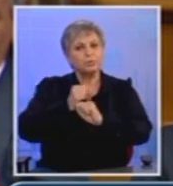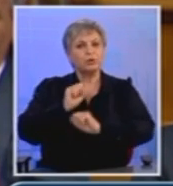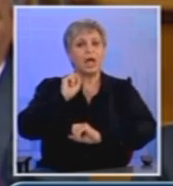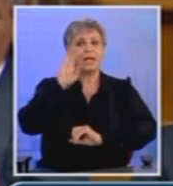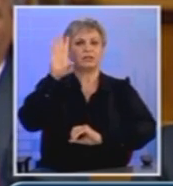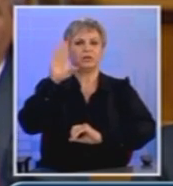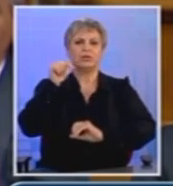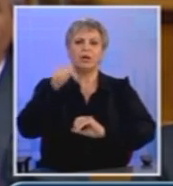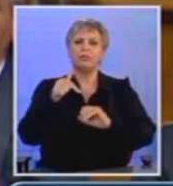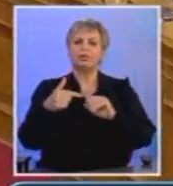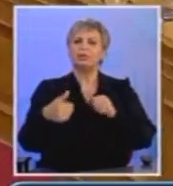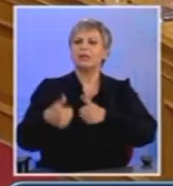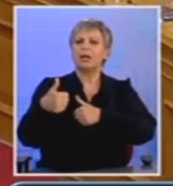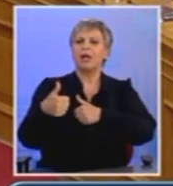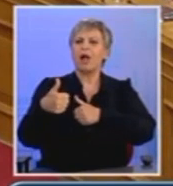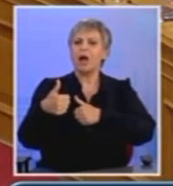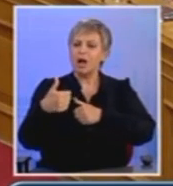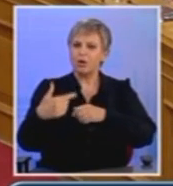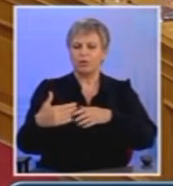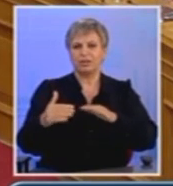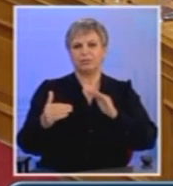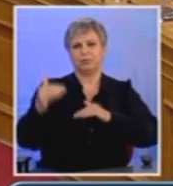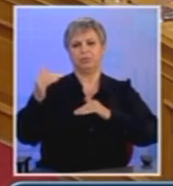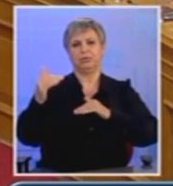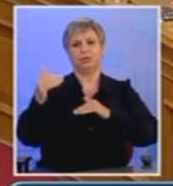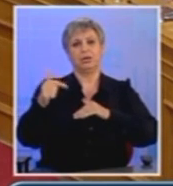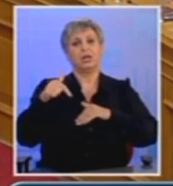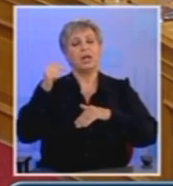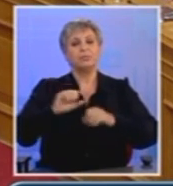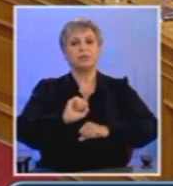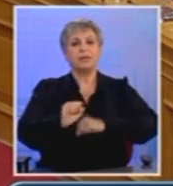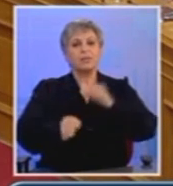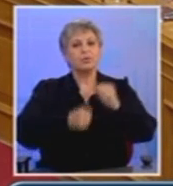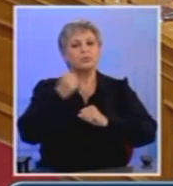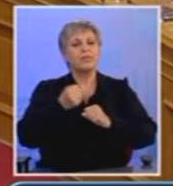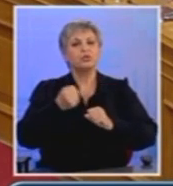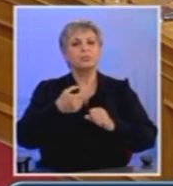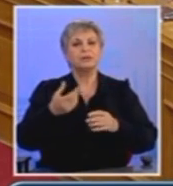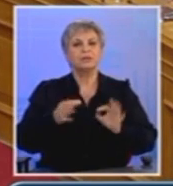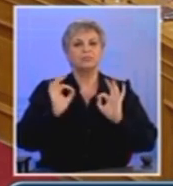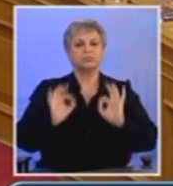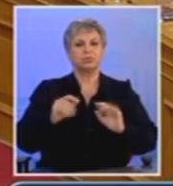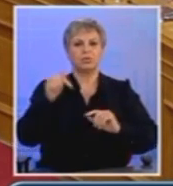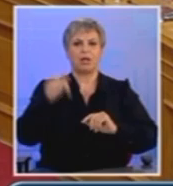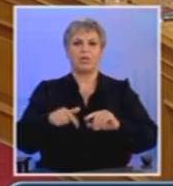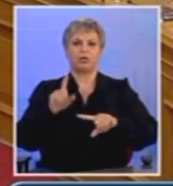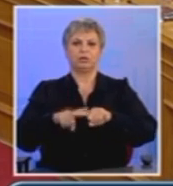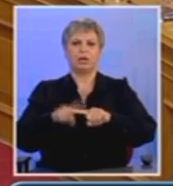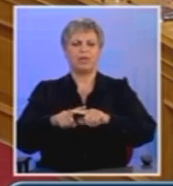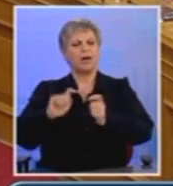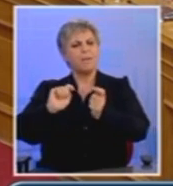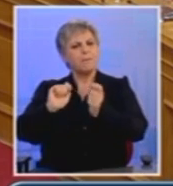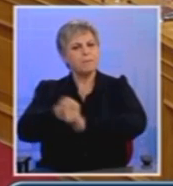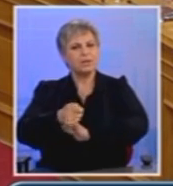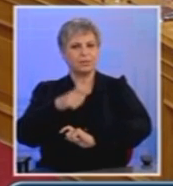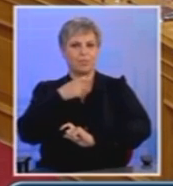εξωτερικό θα κάνει ότι είναι δυνατόν για να μπει μια τάξη σε αυτή τη χώρα για τις αναγκαίες μεταρρυθμίσεις